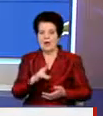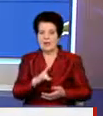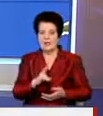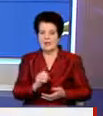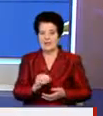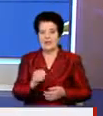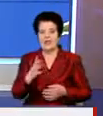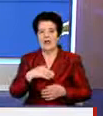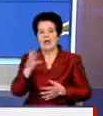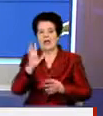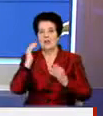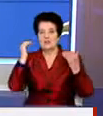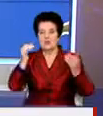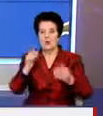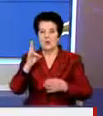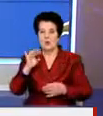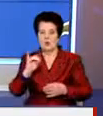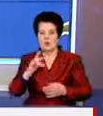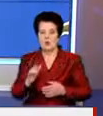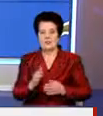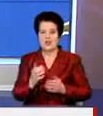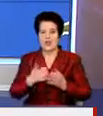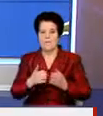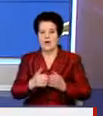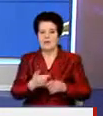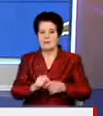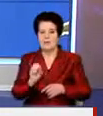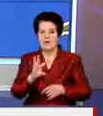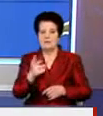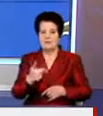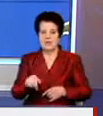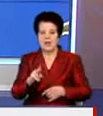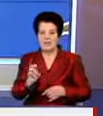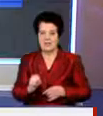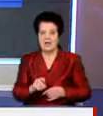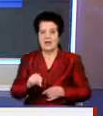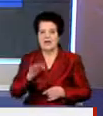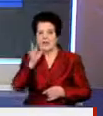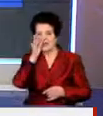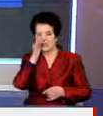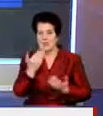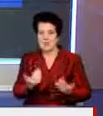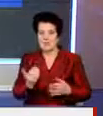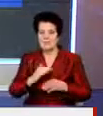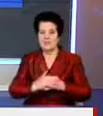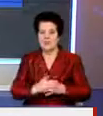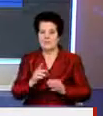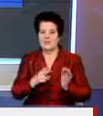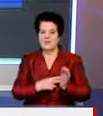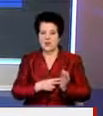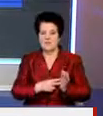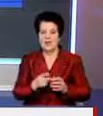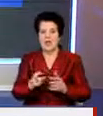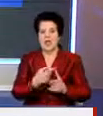iar cerul va fi în cea mai mare parte noros. Maxima va urca până la 14 grade Celsius. În Chișinău, în această noapte, vor fi 7 grade la